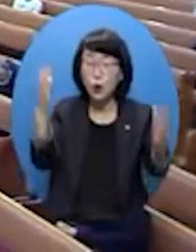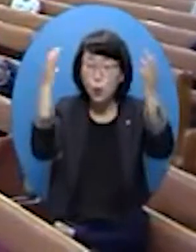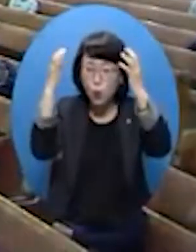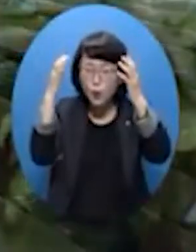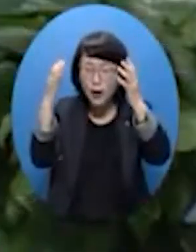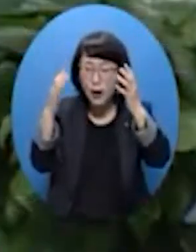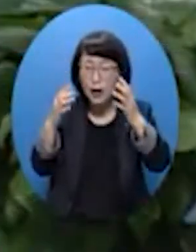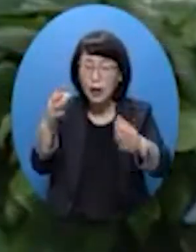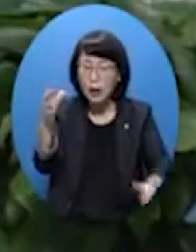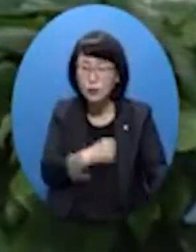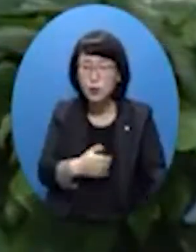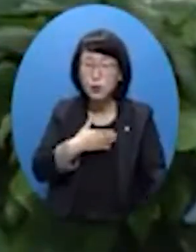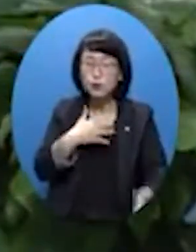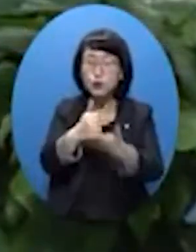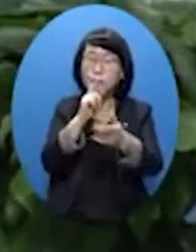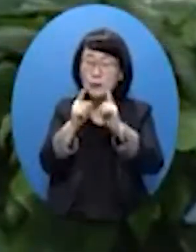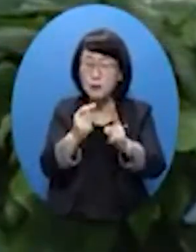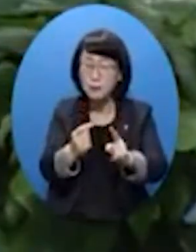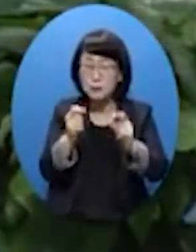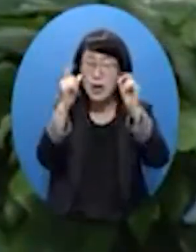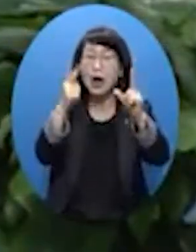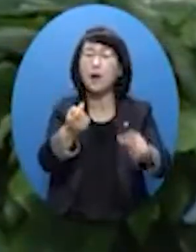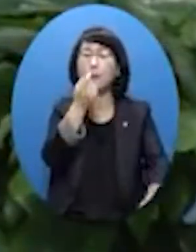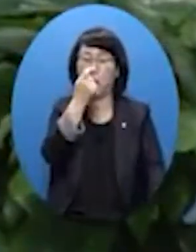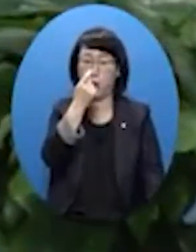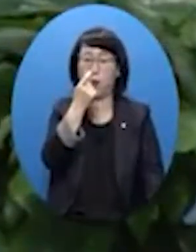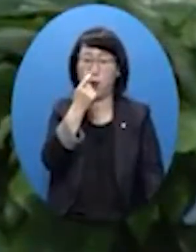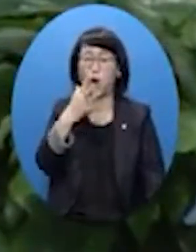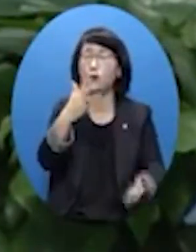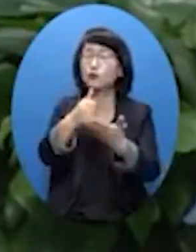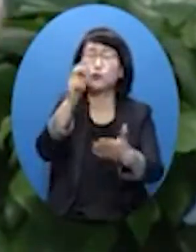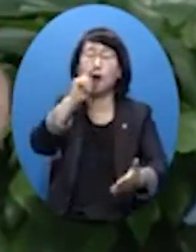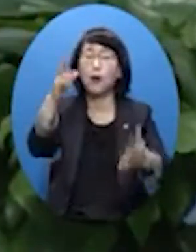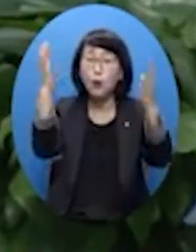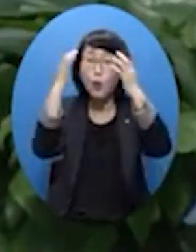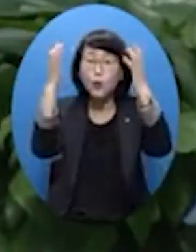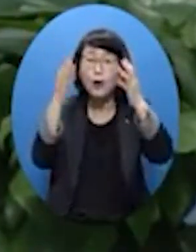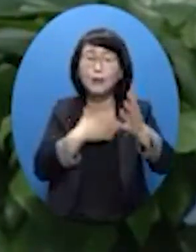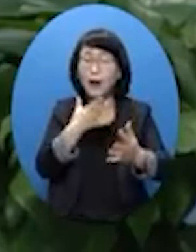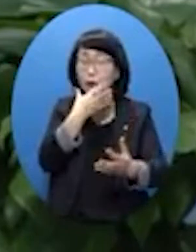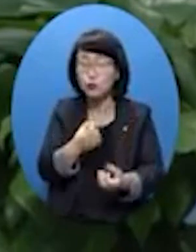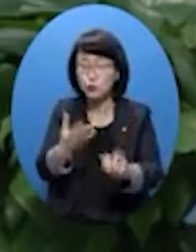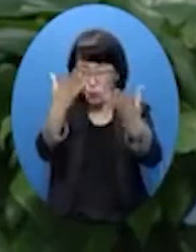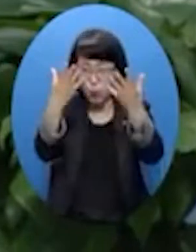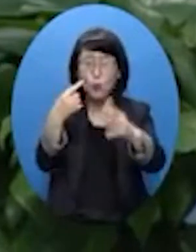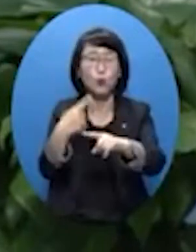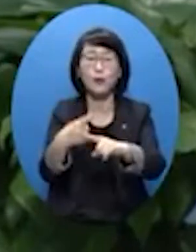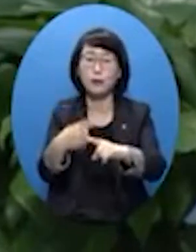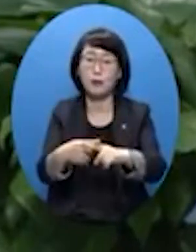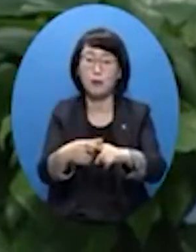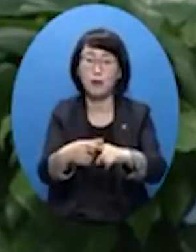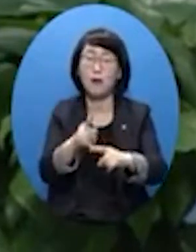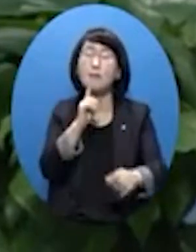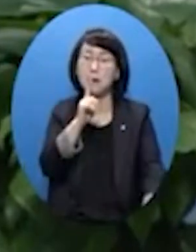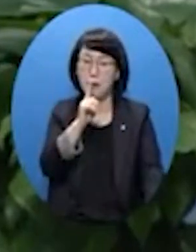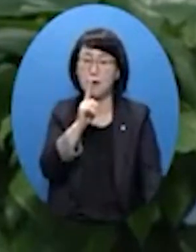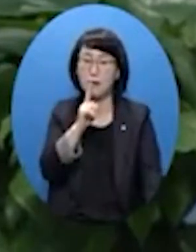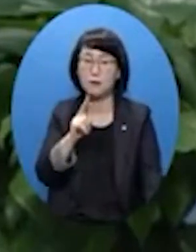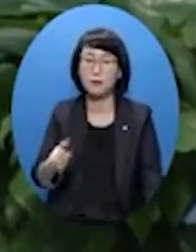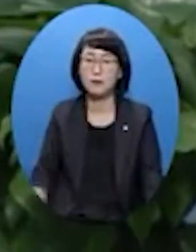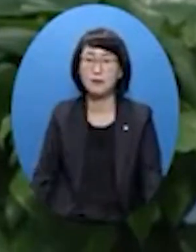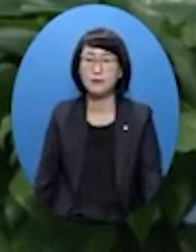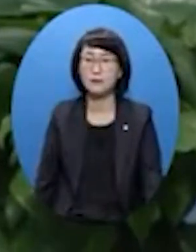다가 최 말씀을 깨닫게 되고 맛을 배워 되어 싸온 2 주요 권한이 네게 축복이 되었습니다 시편기자는 고백하고 있는